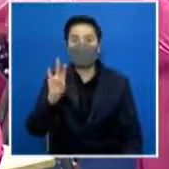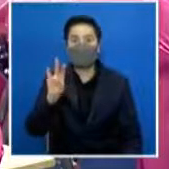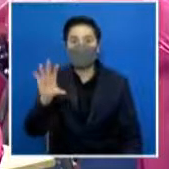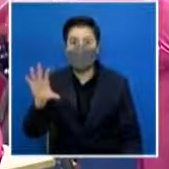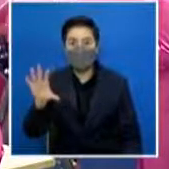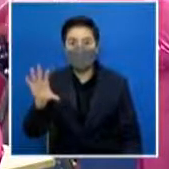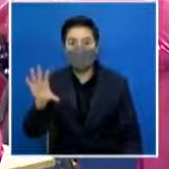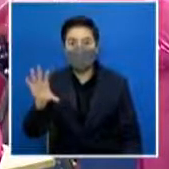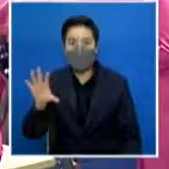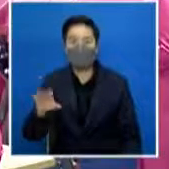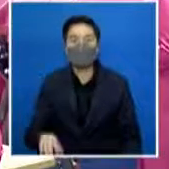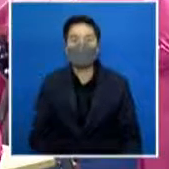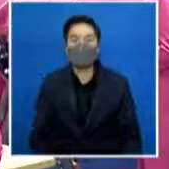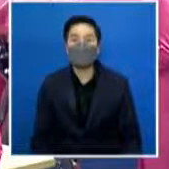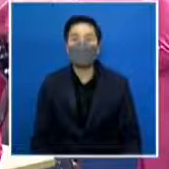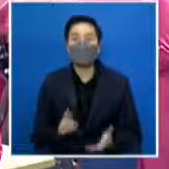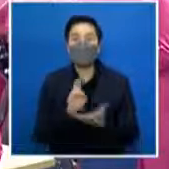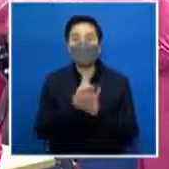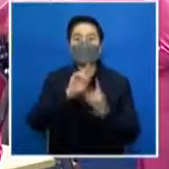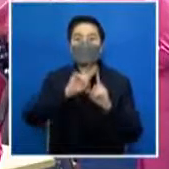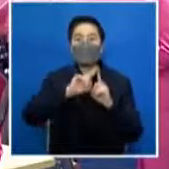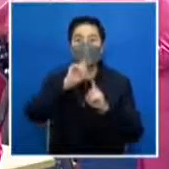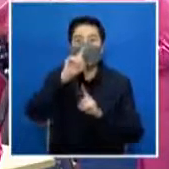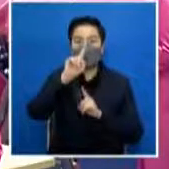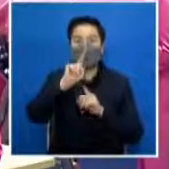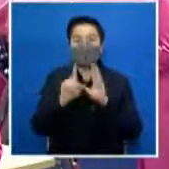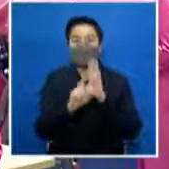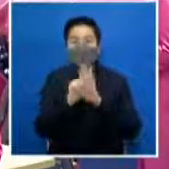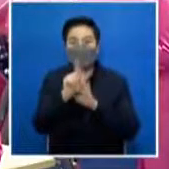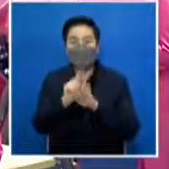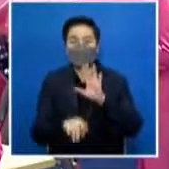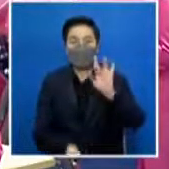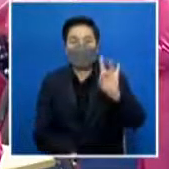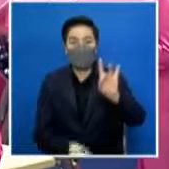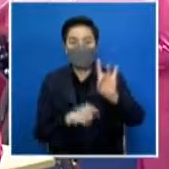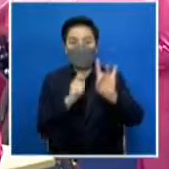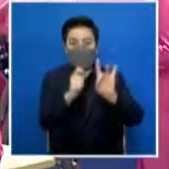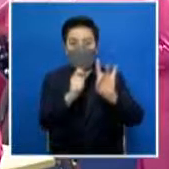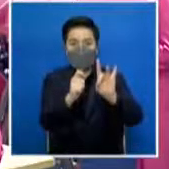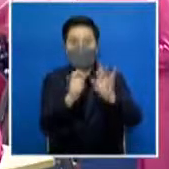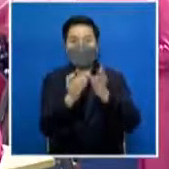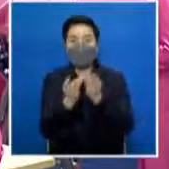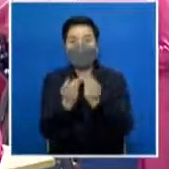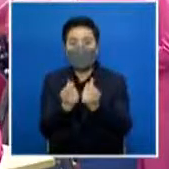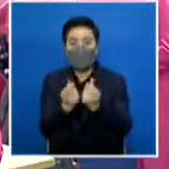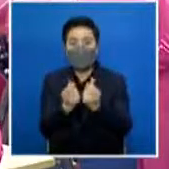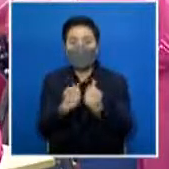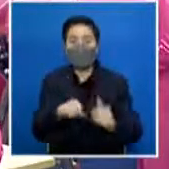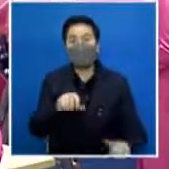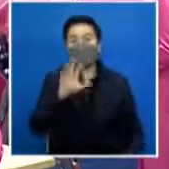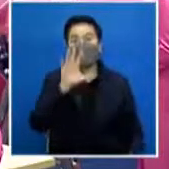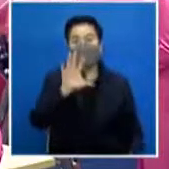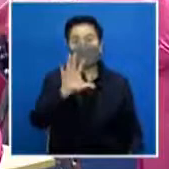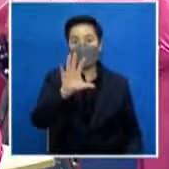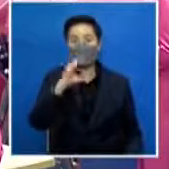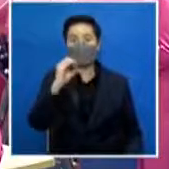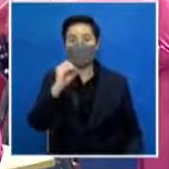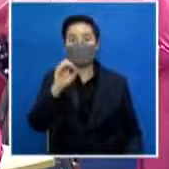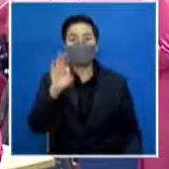5095975อันดับที่1หมุน1ครั้งงวดที่8หมวดอักษรออ่างเลขที่ออก